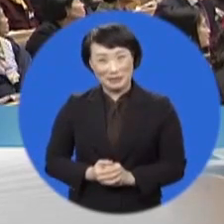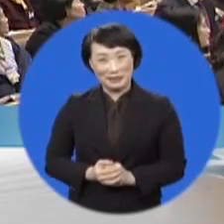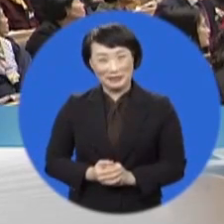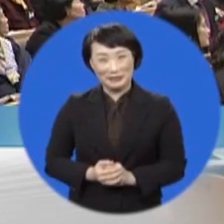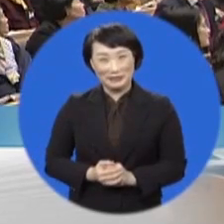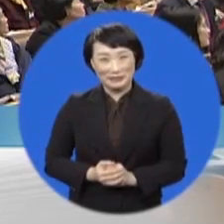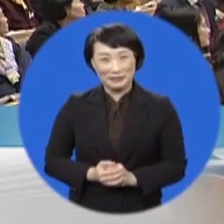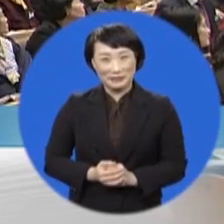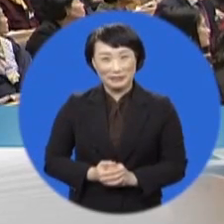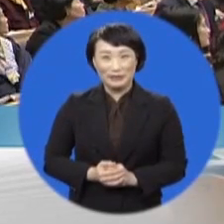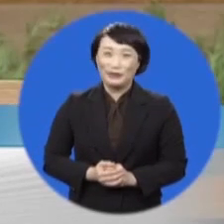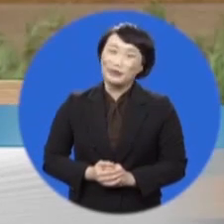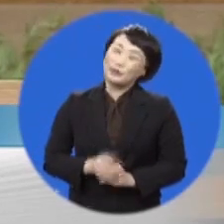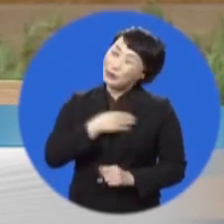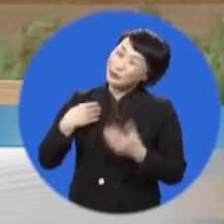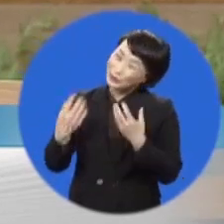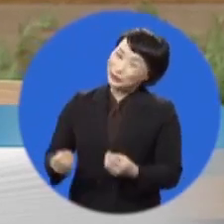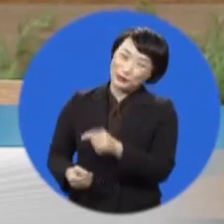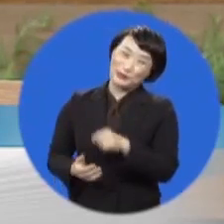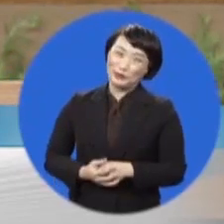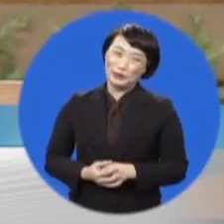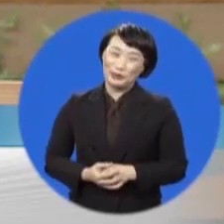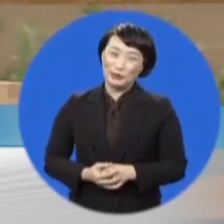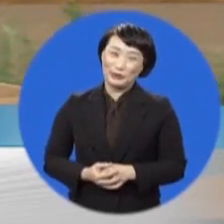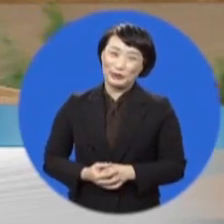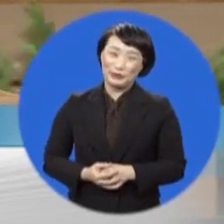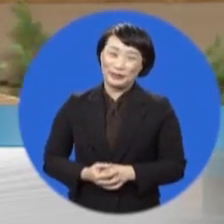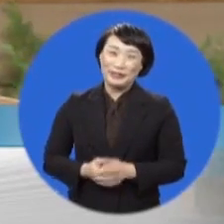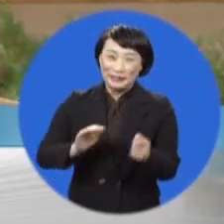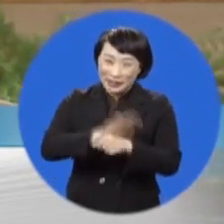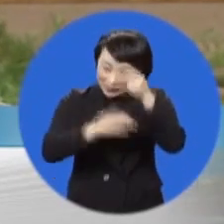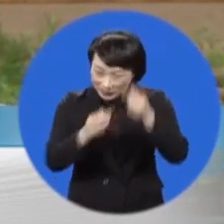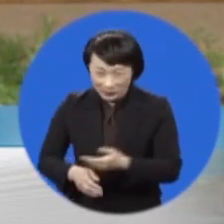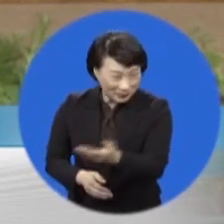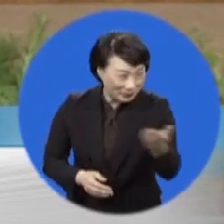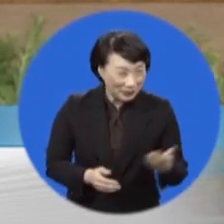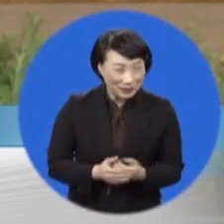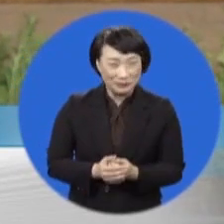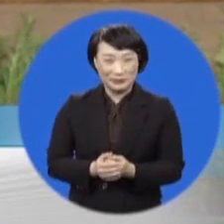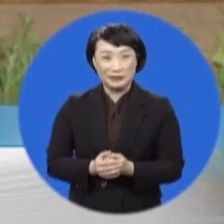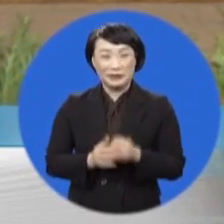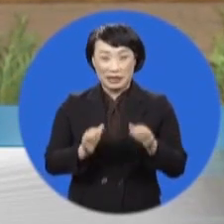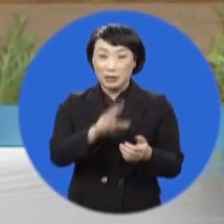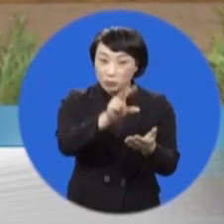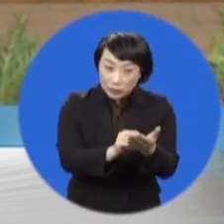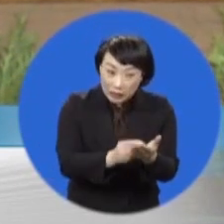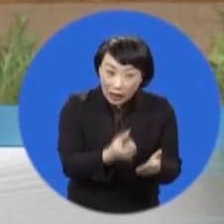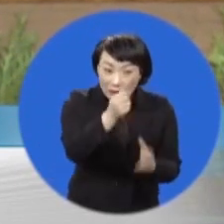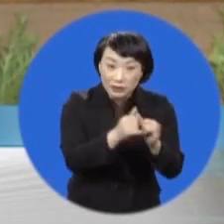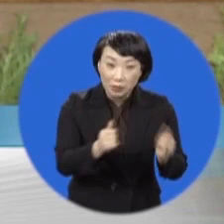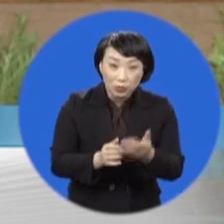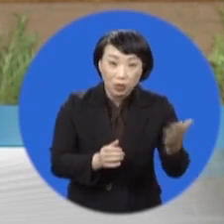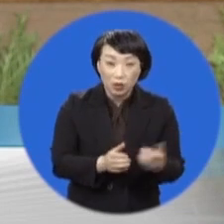음 얼마나 자신이 거죠 으 사랑하는 여러분 그 점 문제를 가진